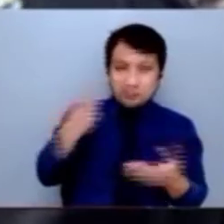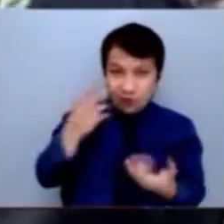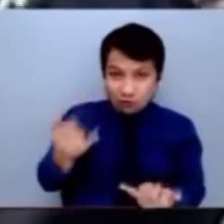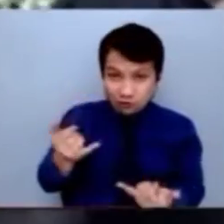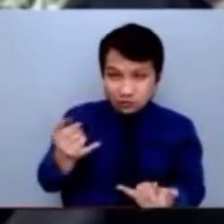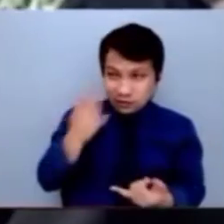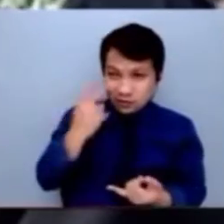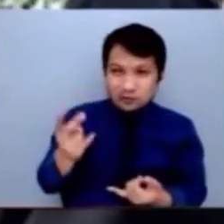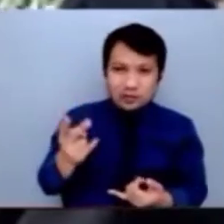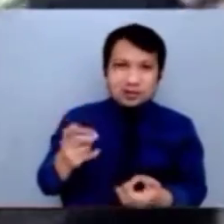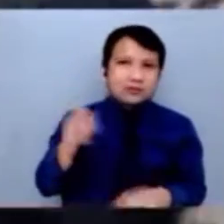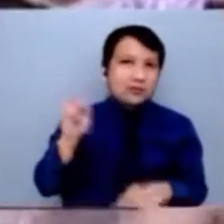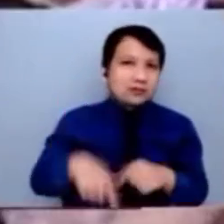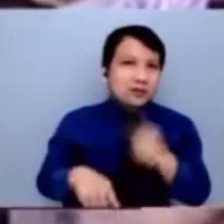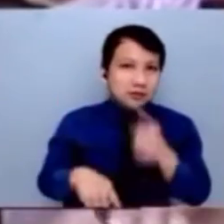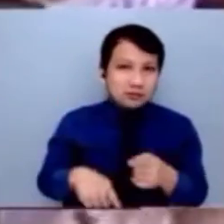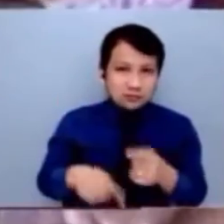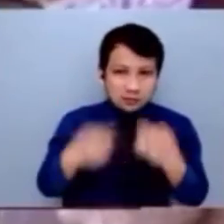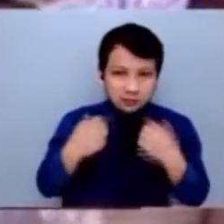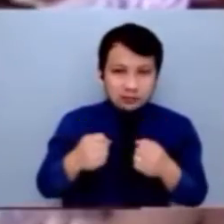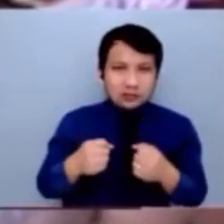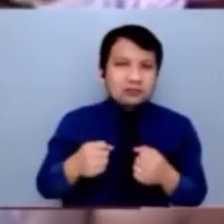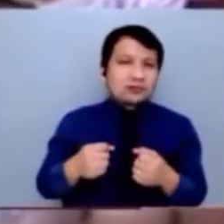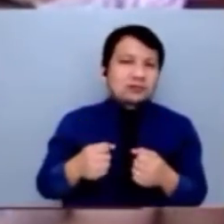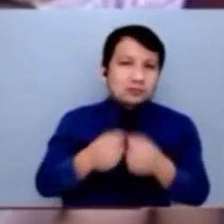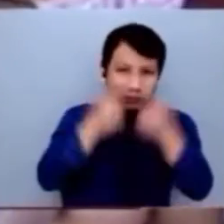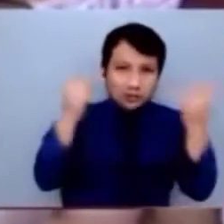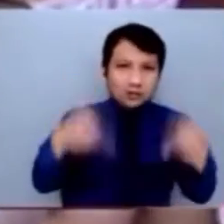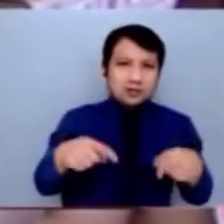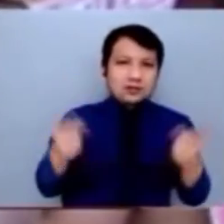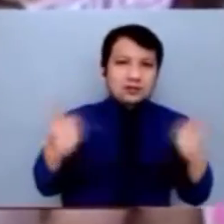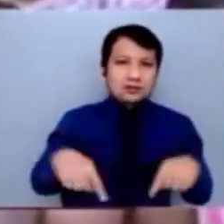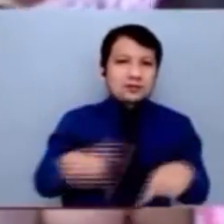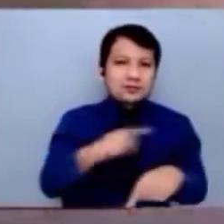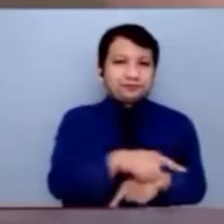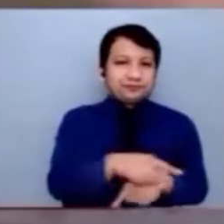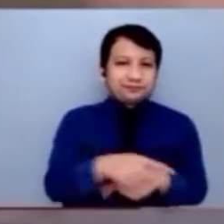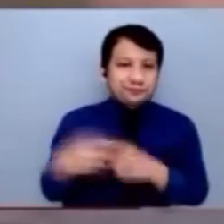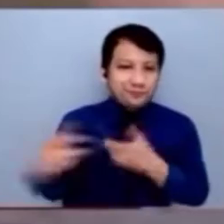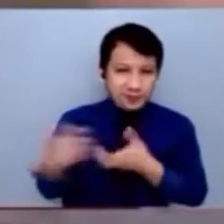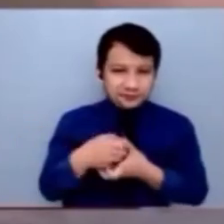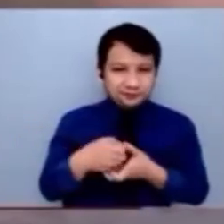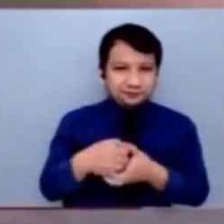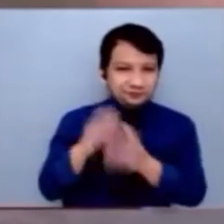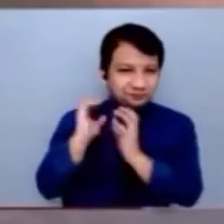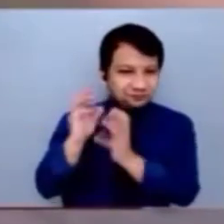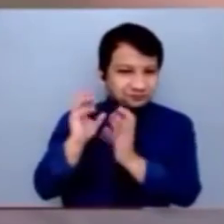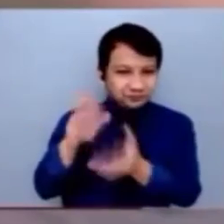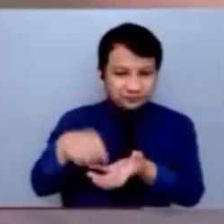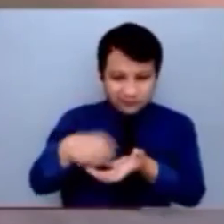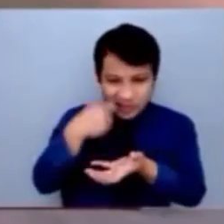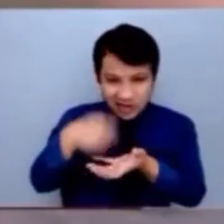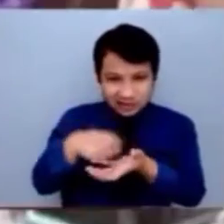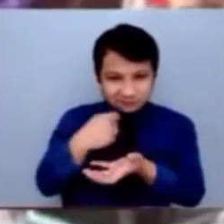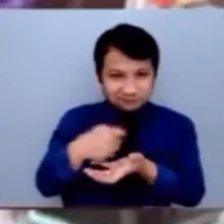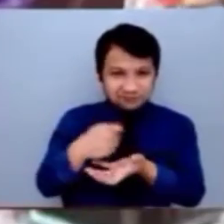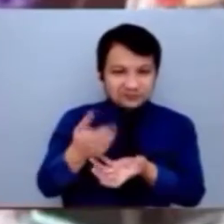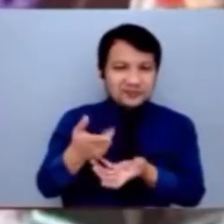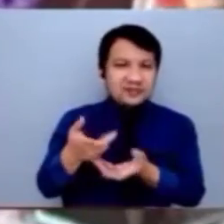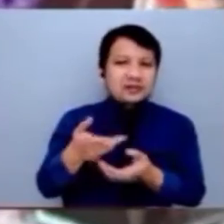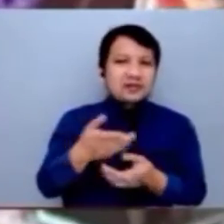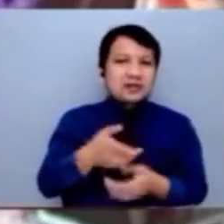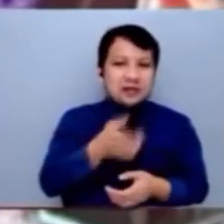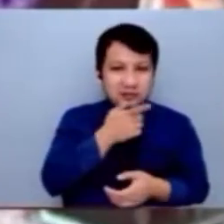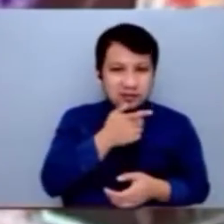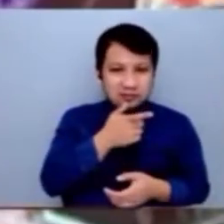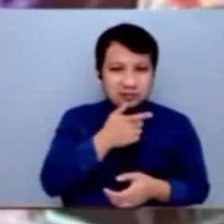parang imposibleng mangyaring ganyan. Si Lisa, pinagtsatsagaan na lang ang mga nahulog na buko para sa pananghalian. Mas mabigat sa loob niya ang